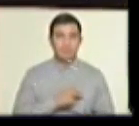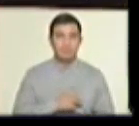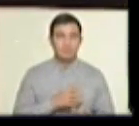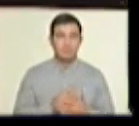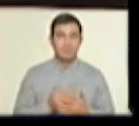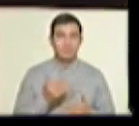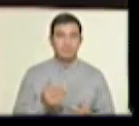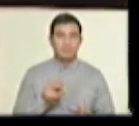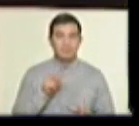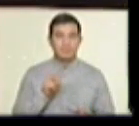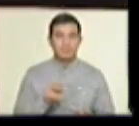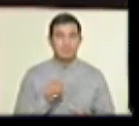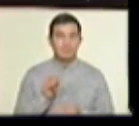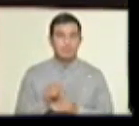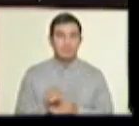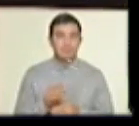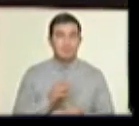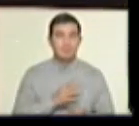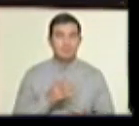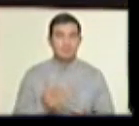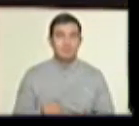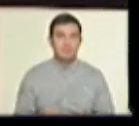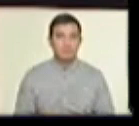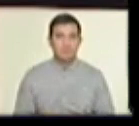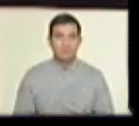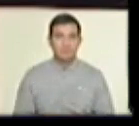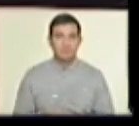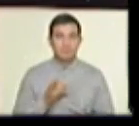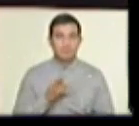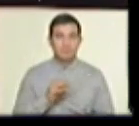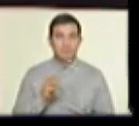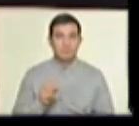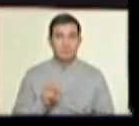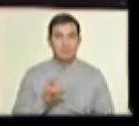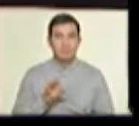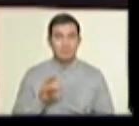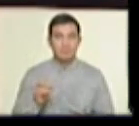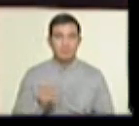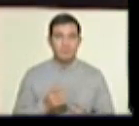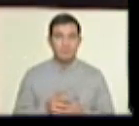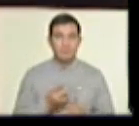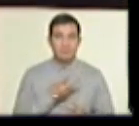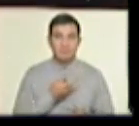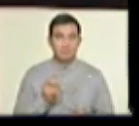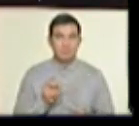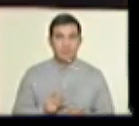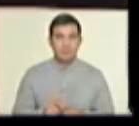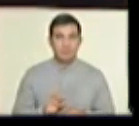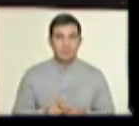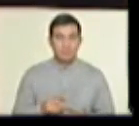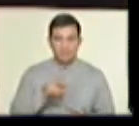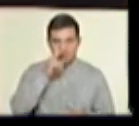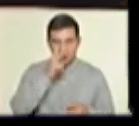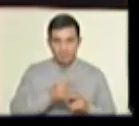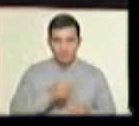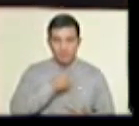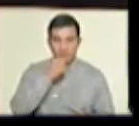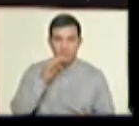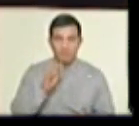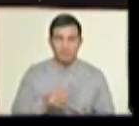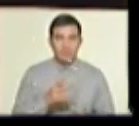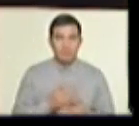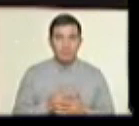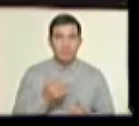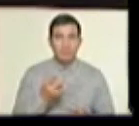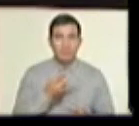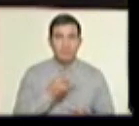p undoshi qo'shilishidan hosil bo'lgan. Ota ona so'zi juft ot, aka uka so'zi